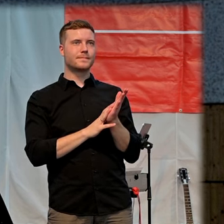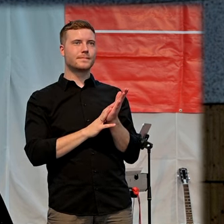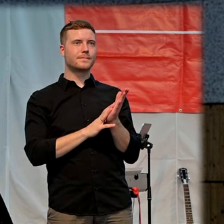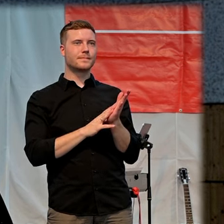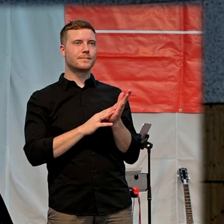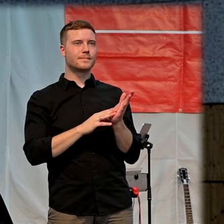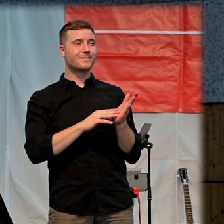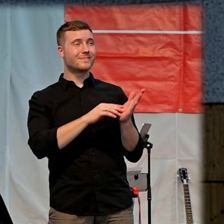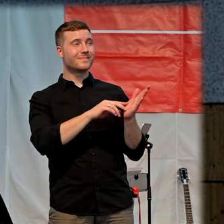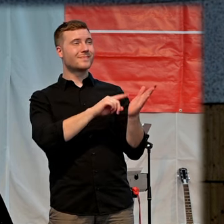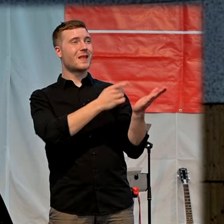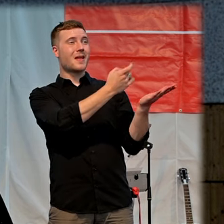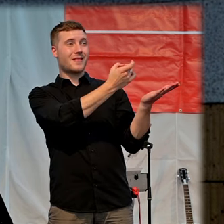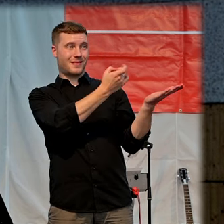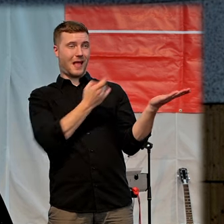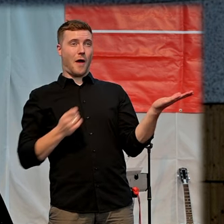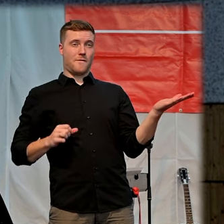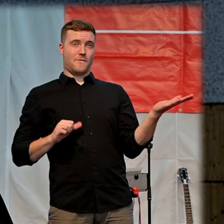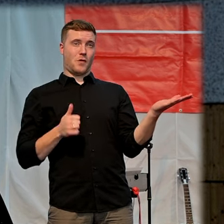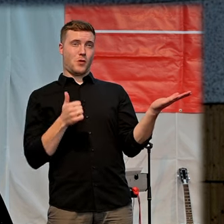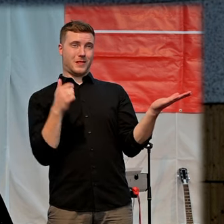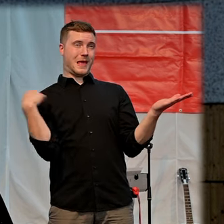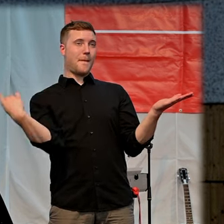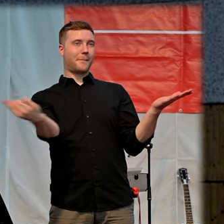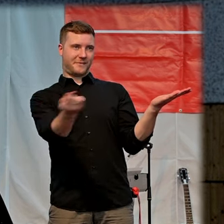Davon leben wir.